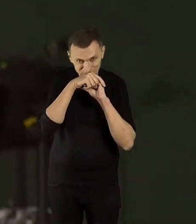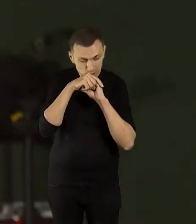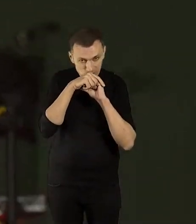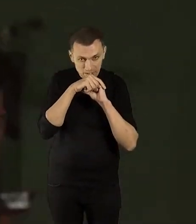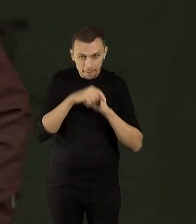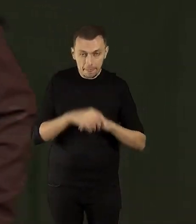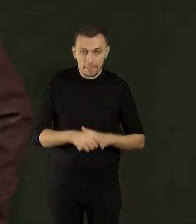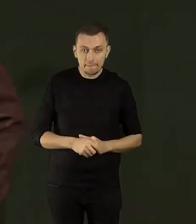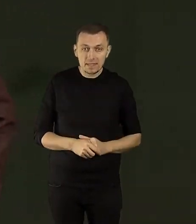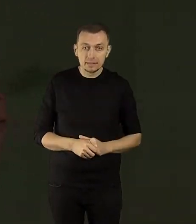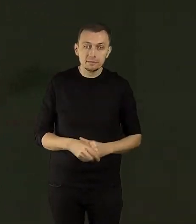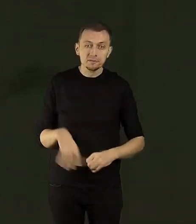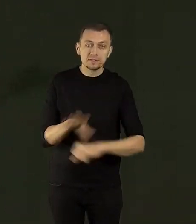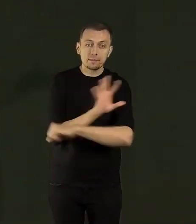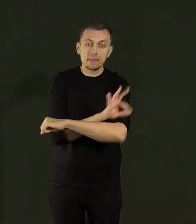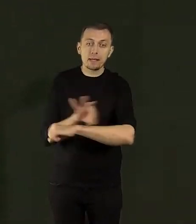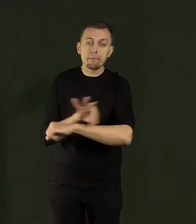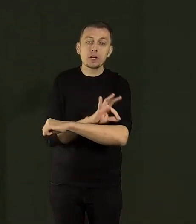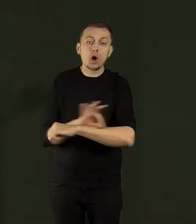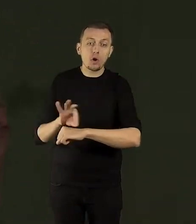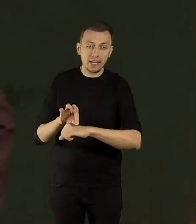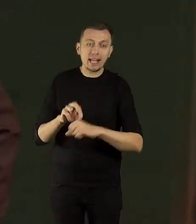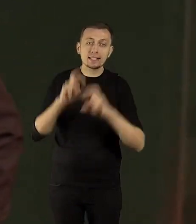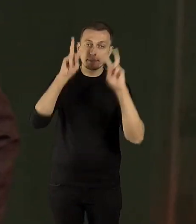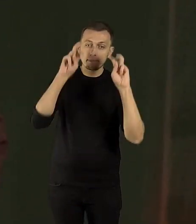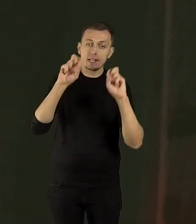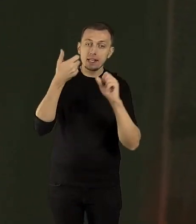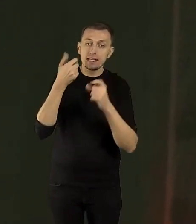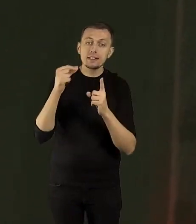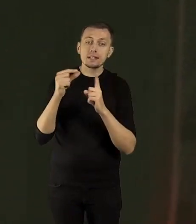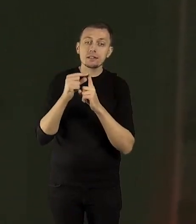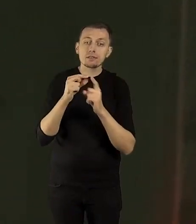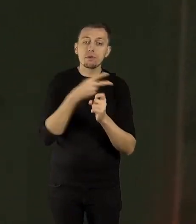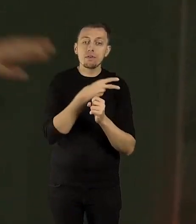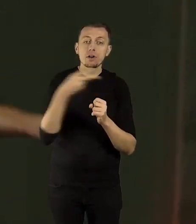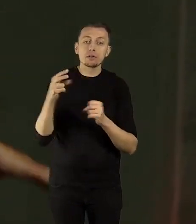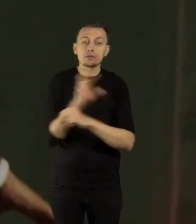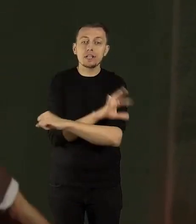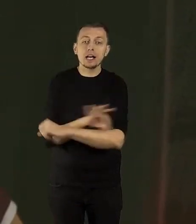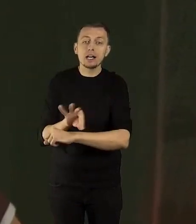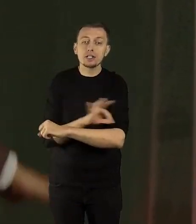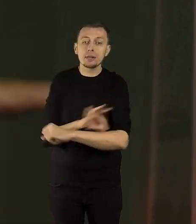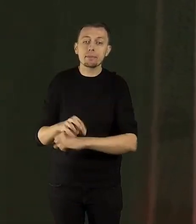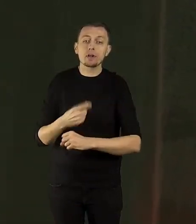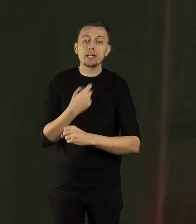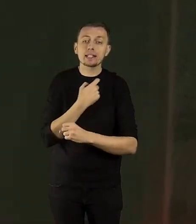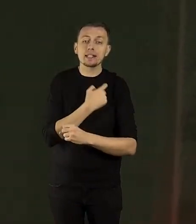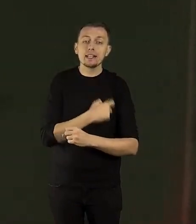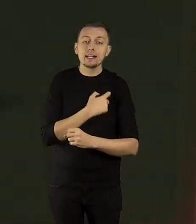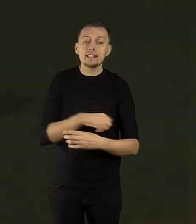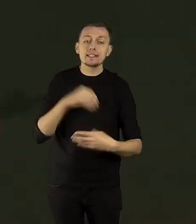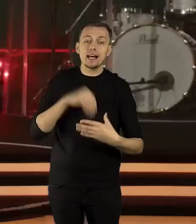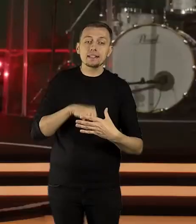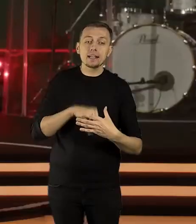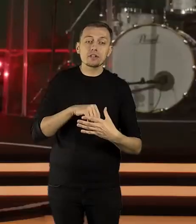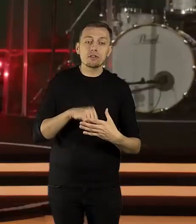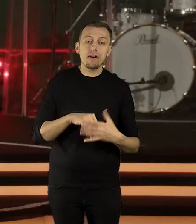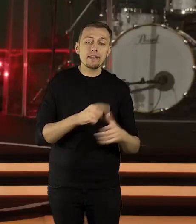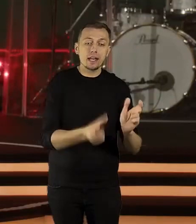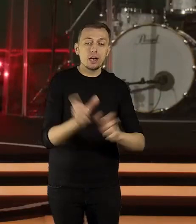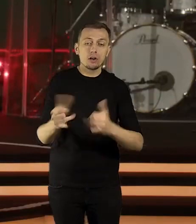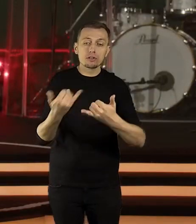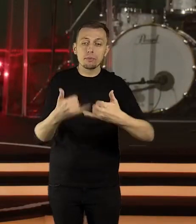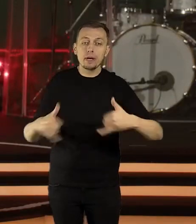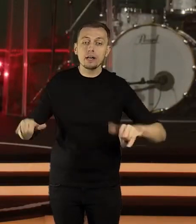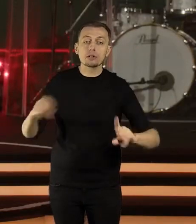Ten projekt Jedno Słowo to jest projektem, w który są zaangażowani ludzie z różnych kościołów, od lewa do prawa.